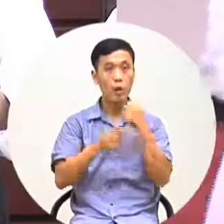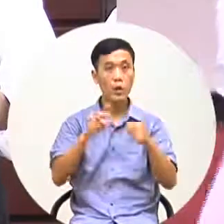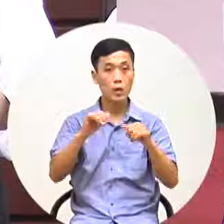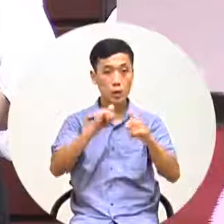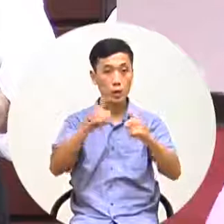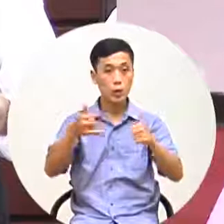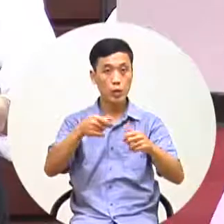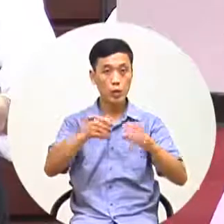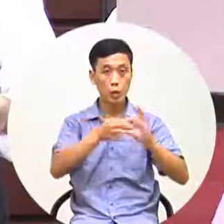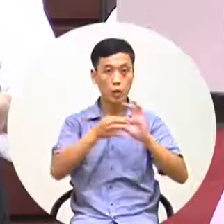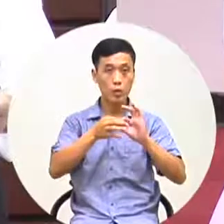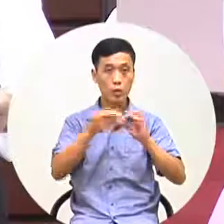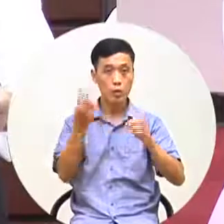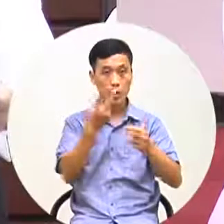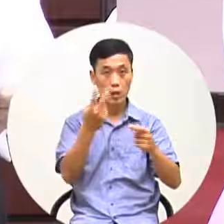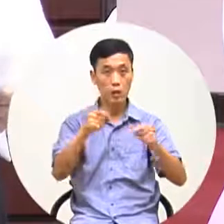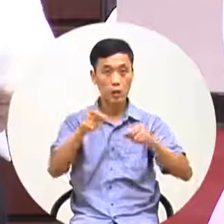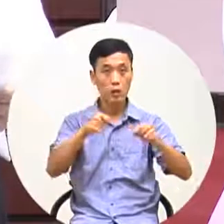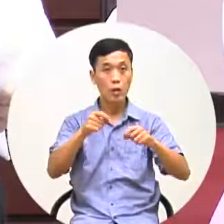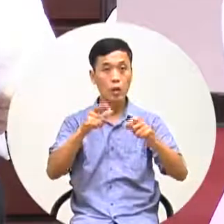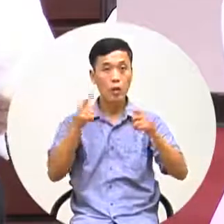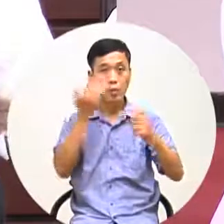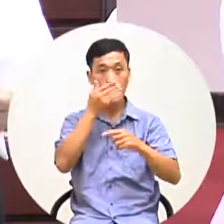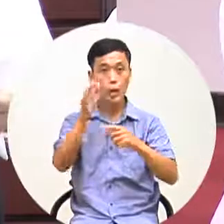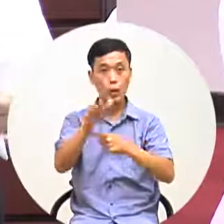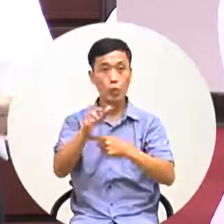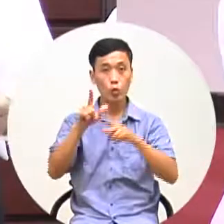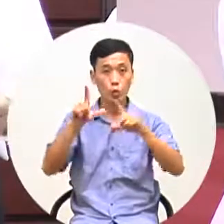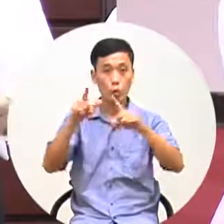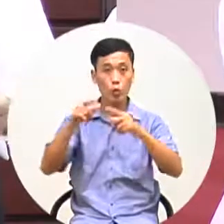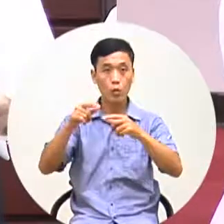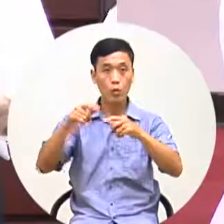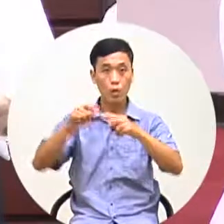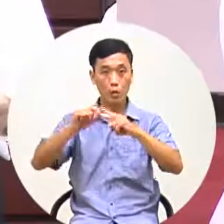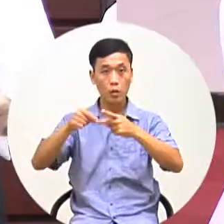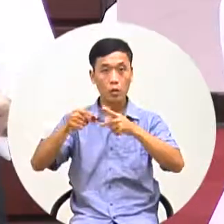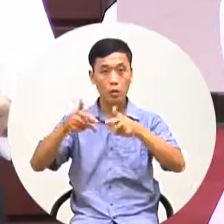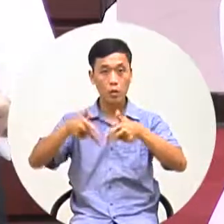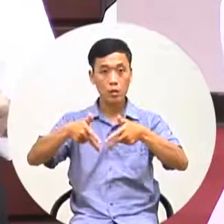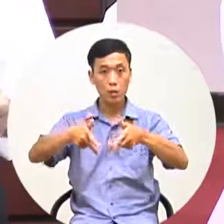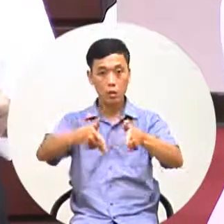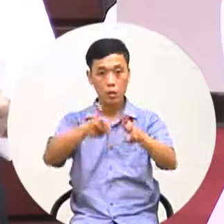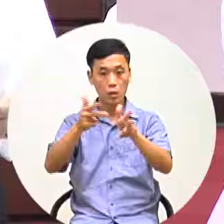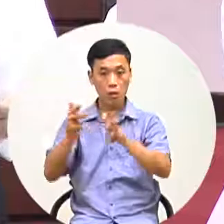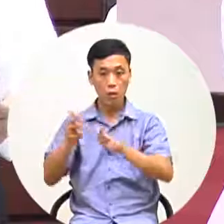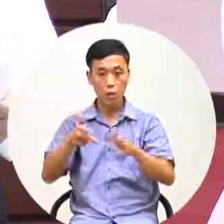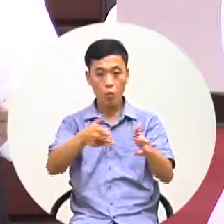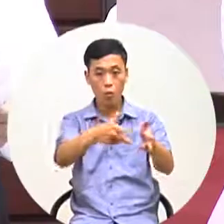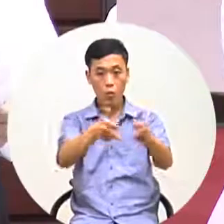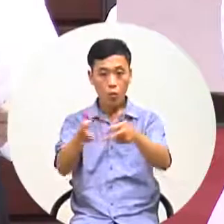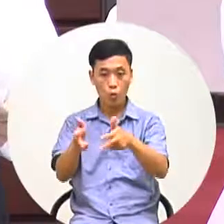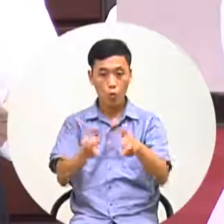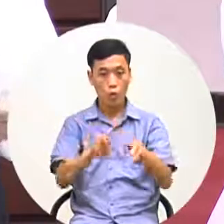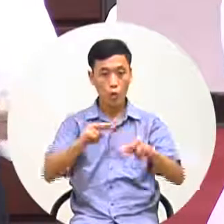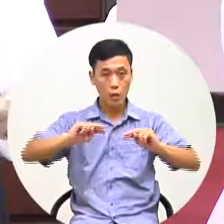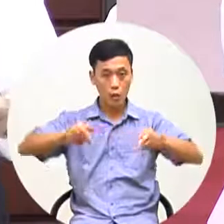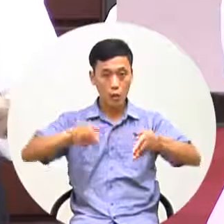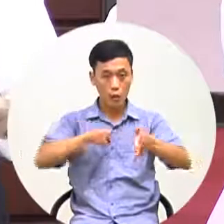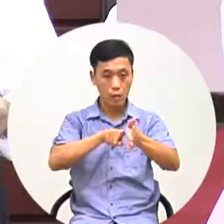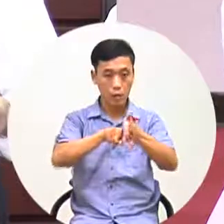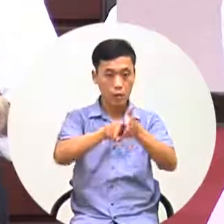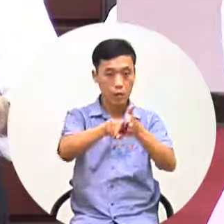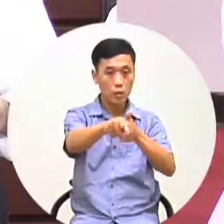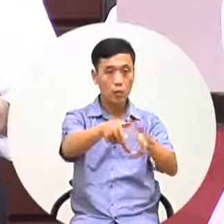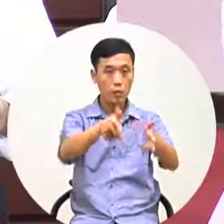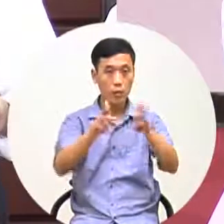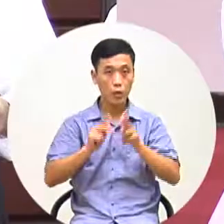东河桥截弯曲直的部分。那这个部分，就是目前我们看到的资料，就是土地同意